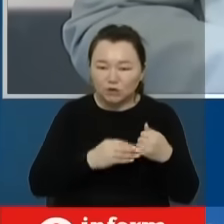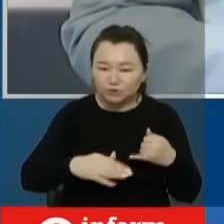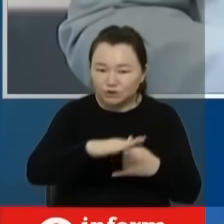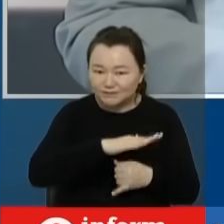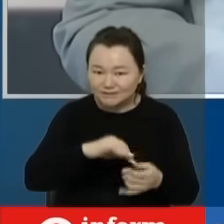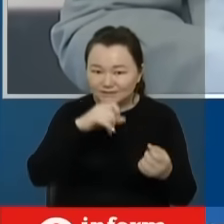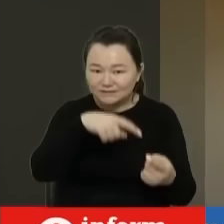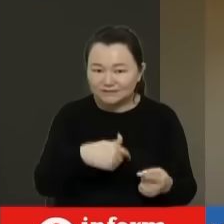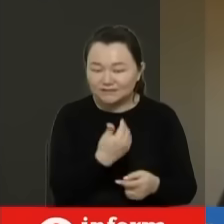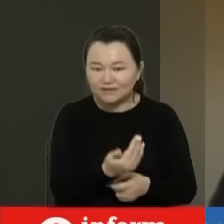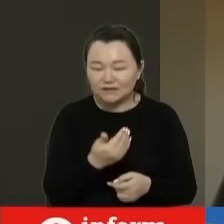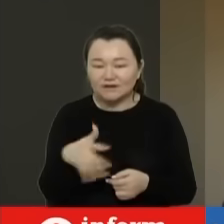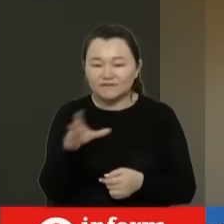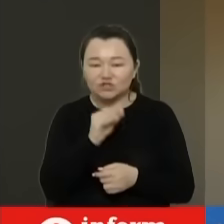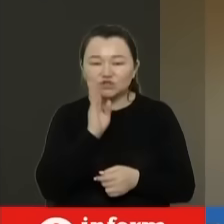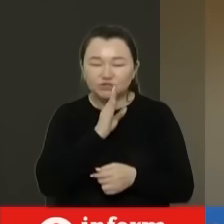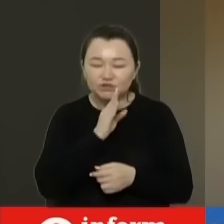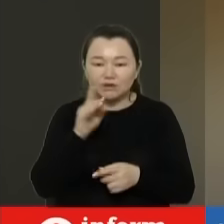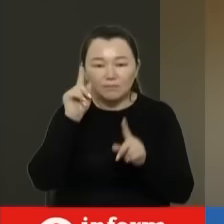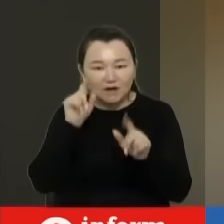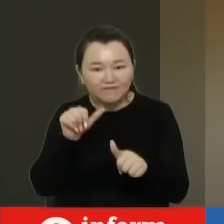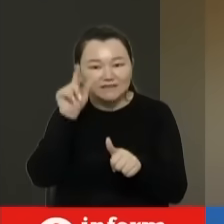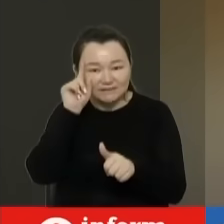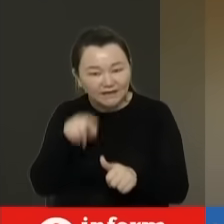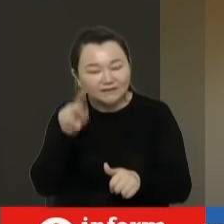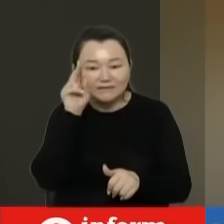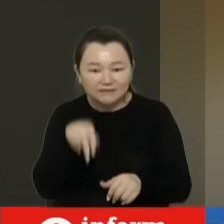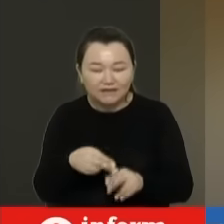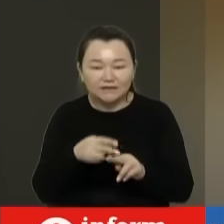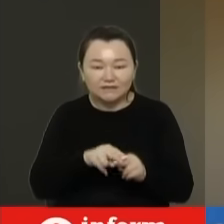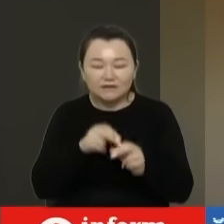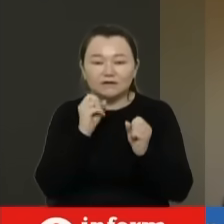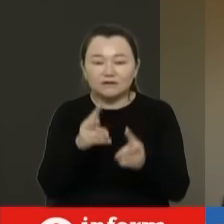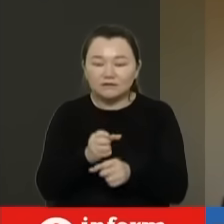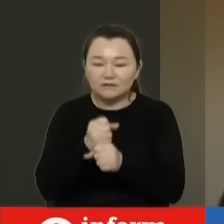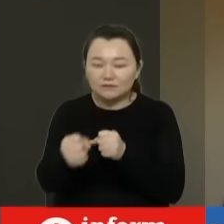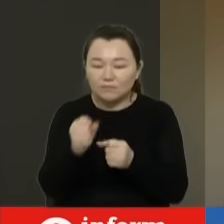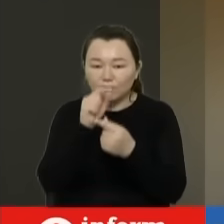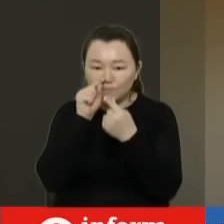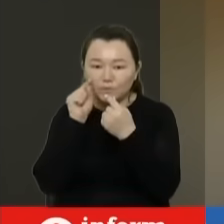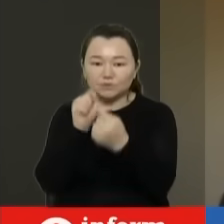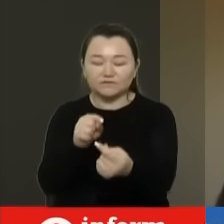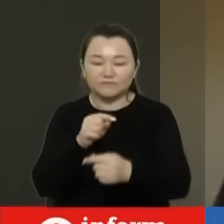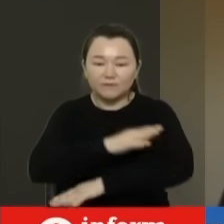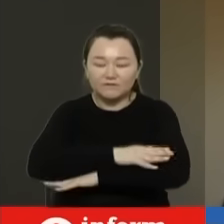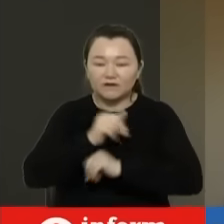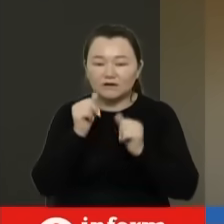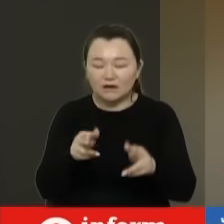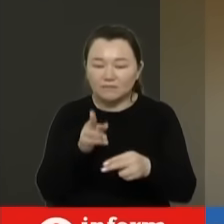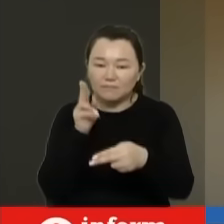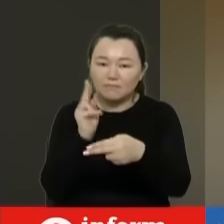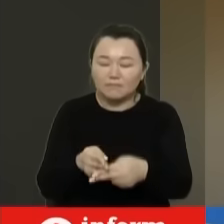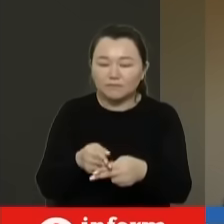олар әйелдердің құқығын біледі ме? Қалай сол зорлық-зомбылыққа қалай қарсы тұру керек, оның профилактикасын қалай